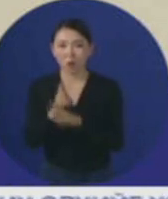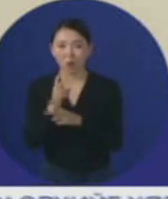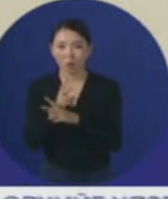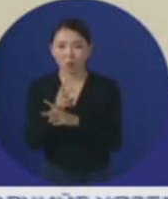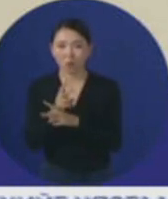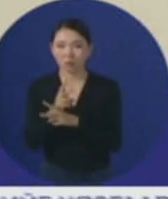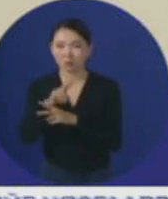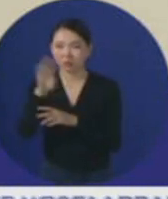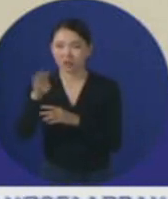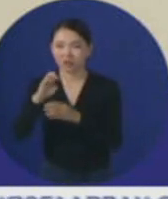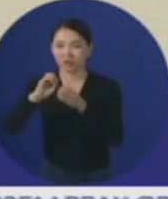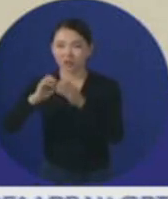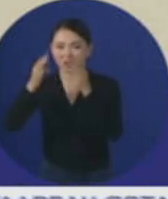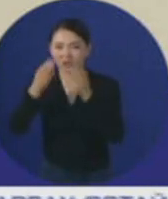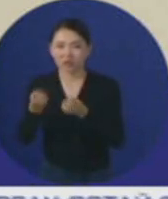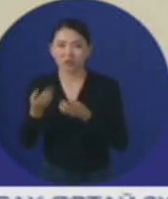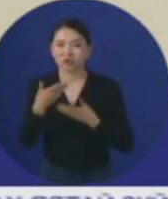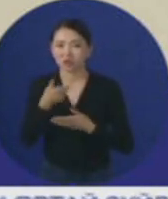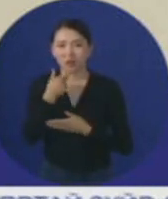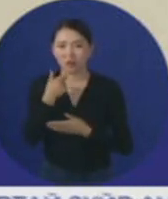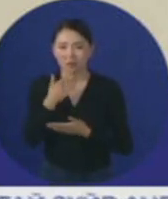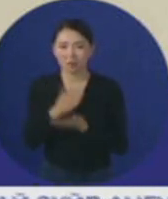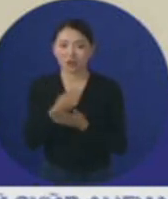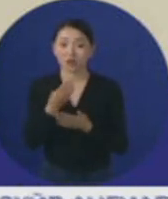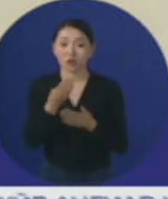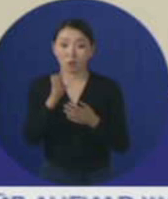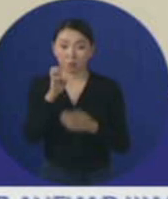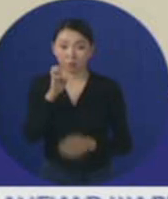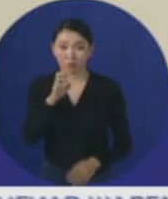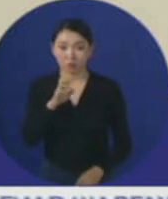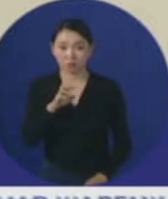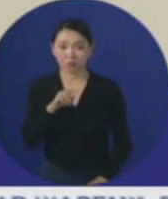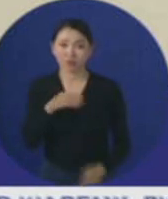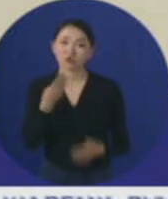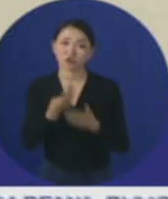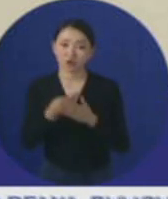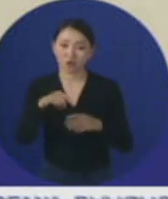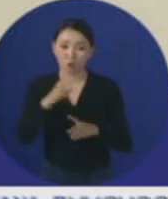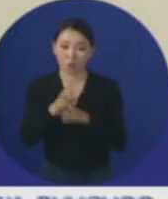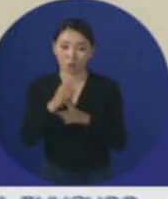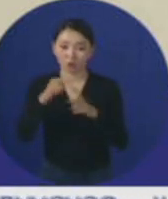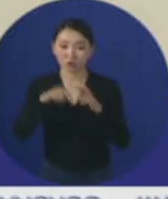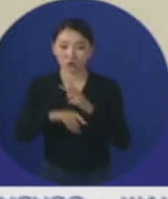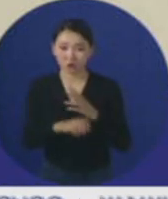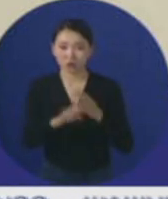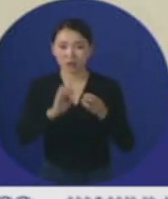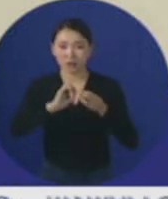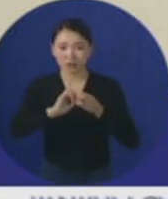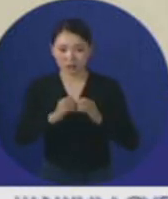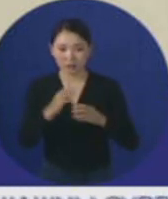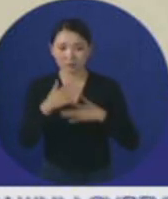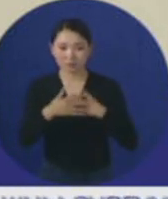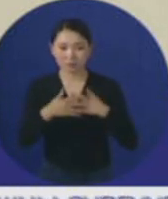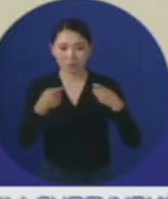дийлэнхэд холбоотой байдаг. А энэ тохиолдолд одоо байгаа хууль тогтоомж дээр